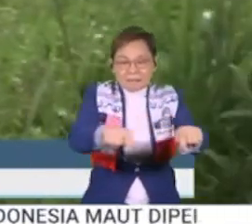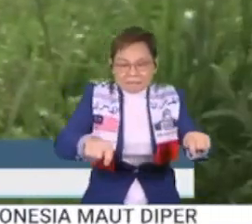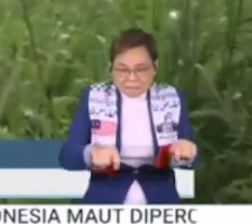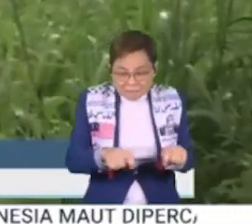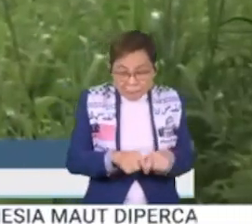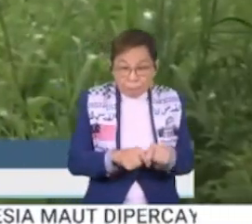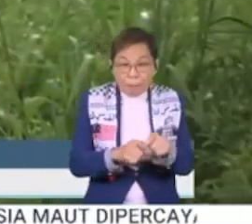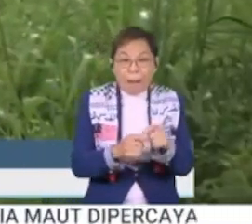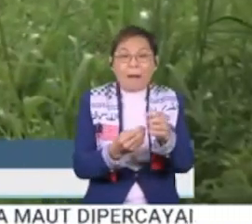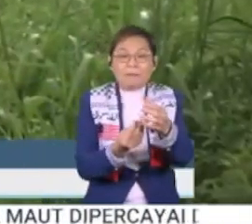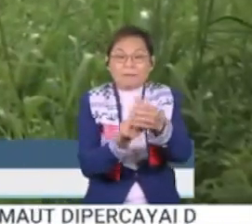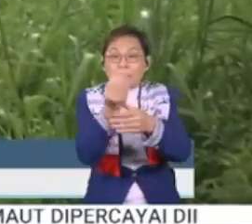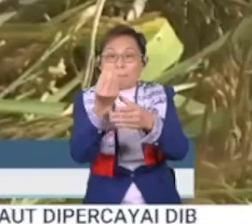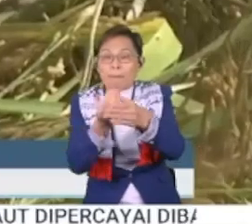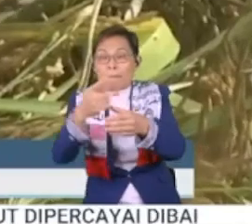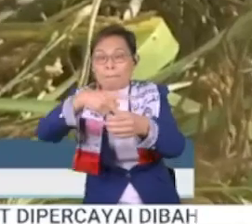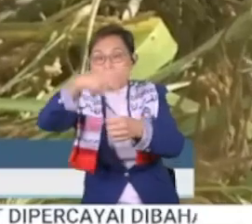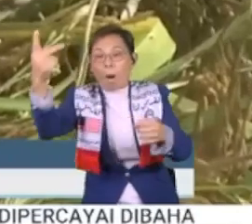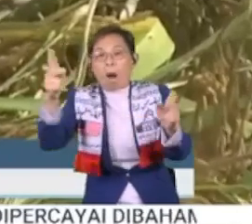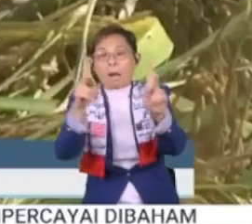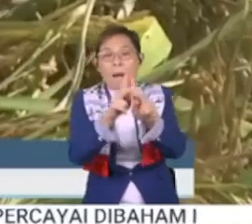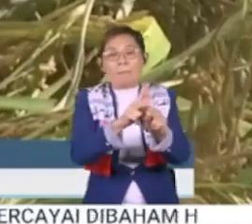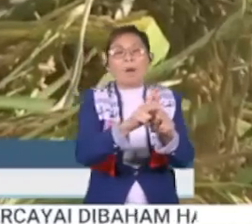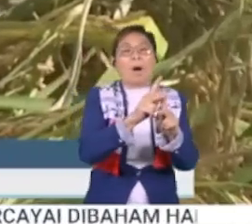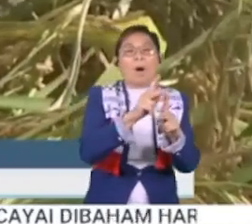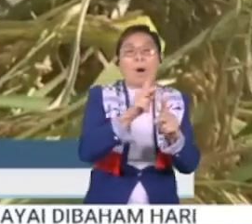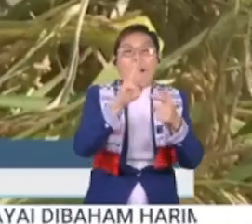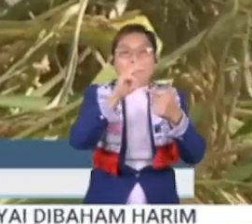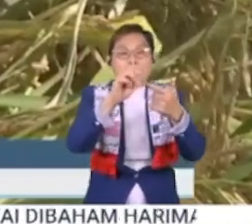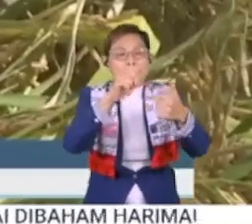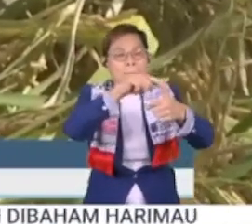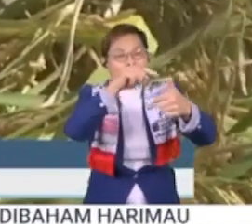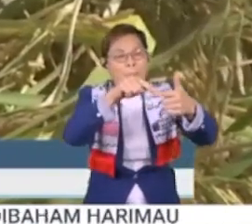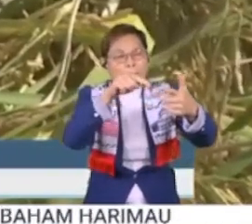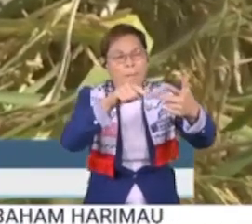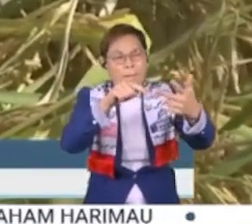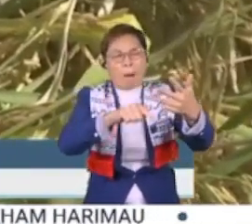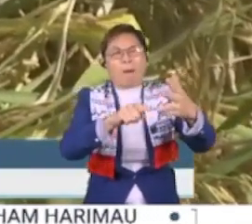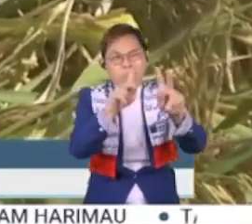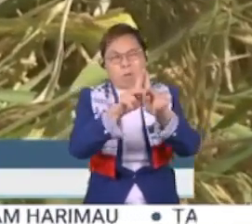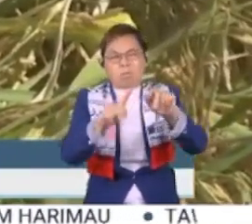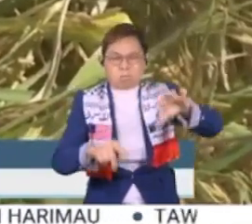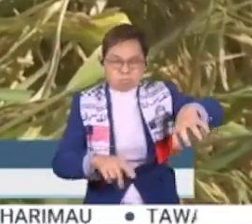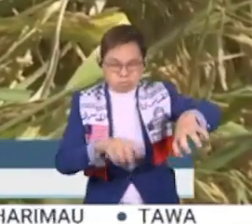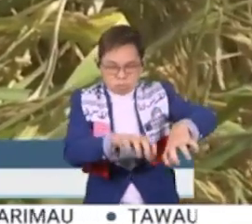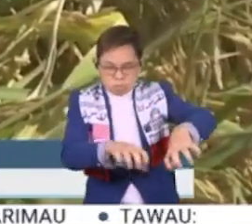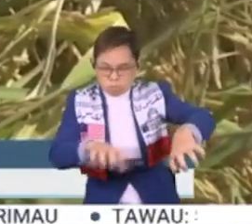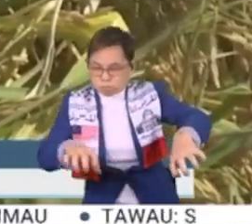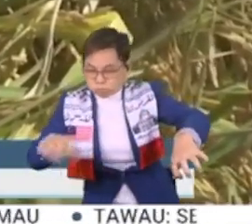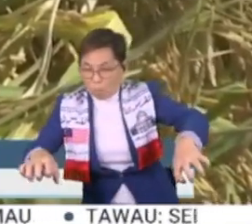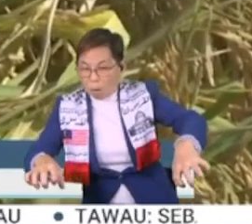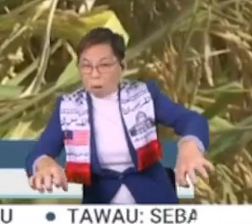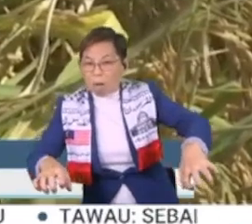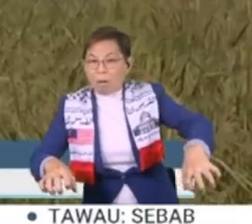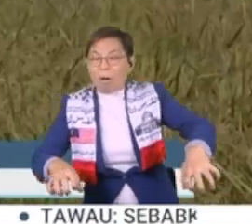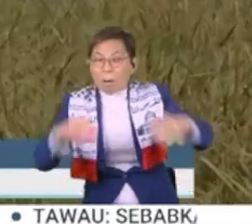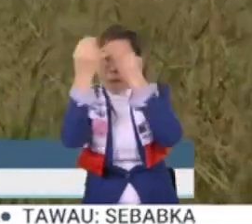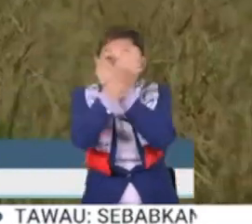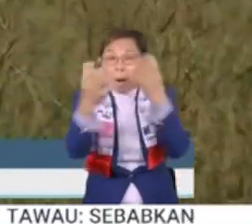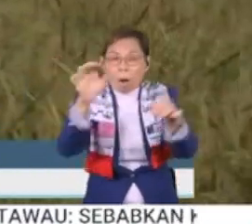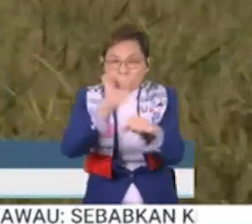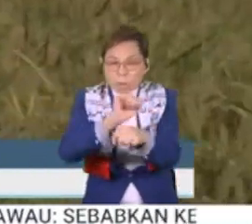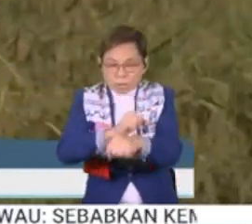di lima kampung di Kota blut iaitu Kampung kota bungan marabau tawadan tamau dan Kampung pintasan Pit memberitahu